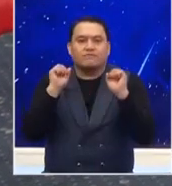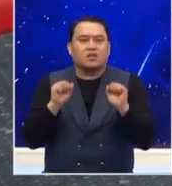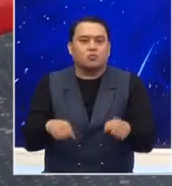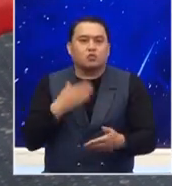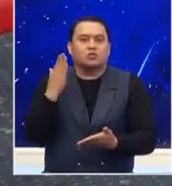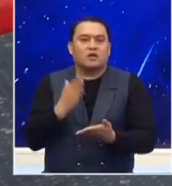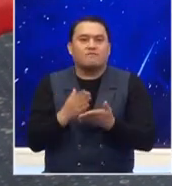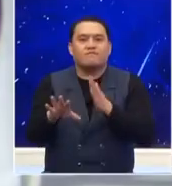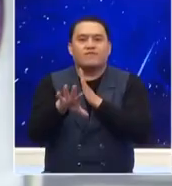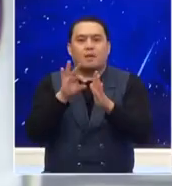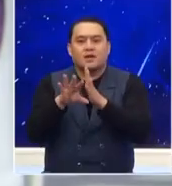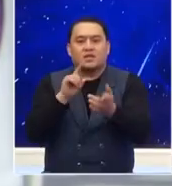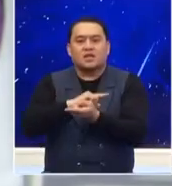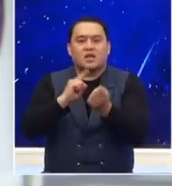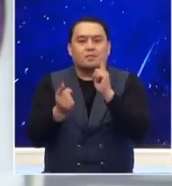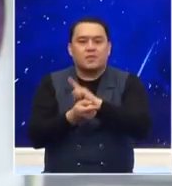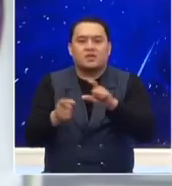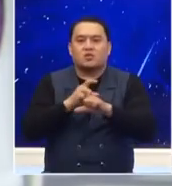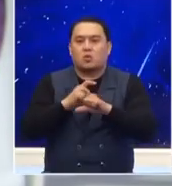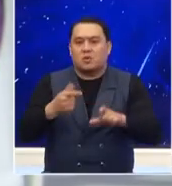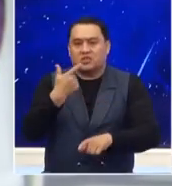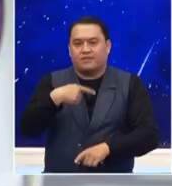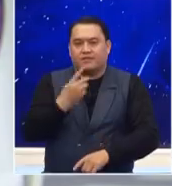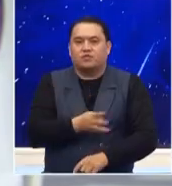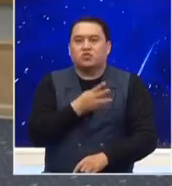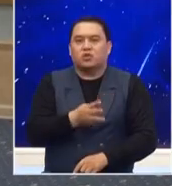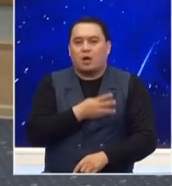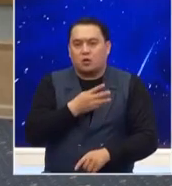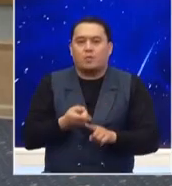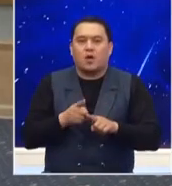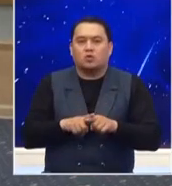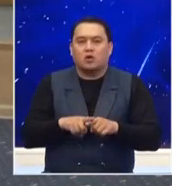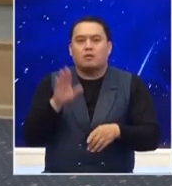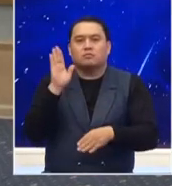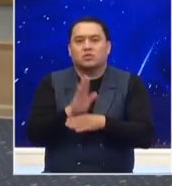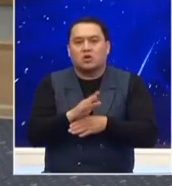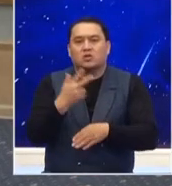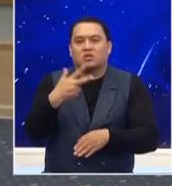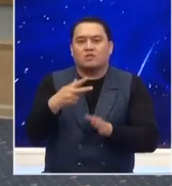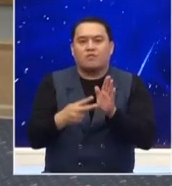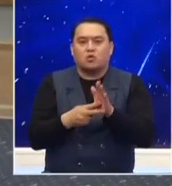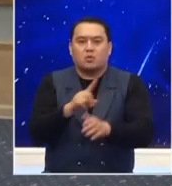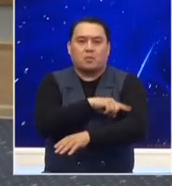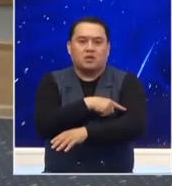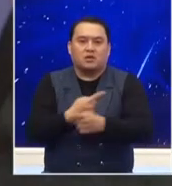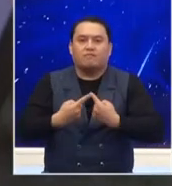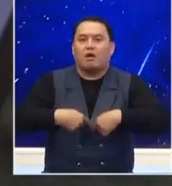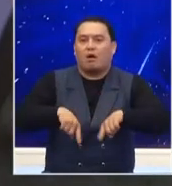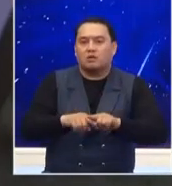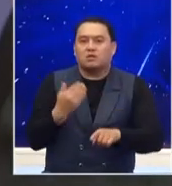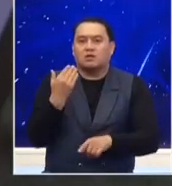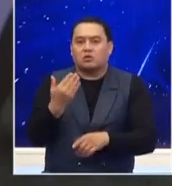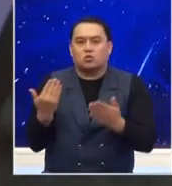возможность выбрать либо сменить медучреждение по своему усмотрению. В распоряжении граждан 38 медицинских